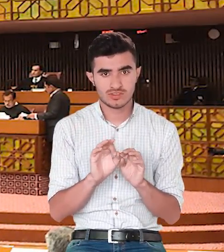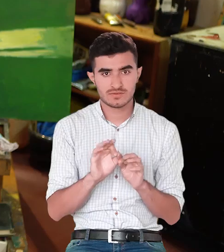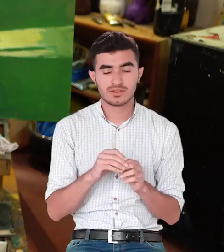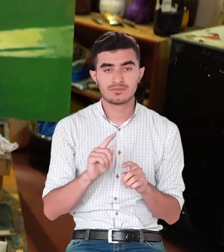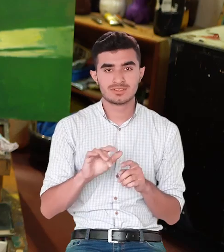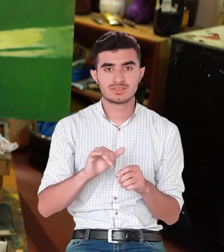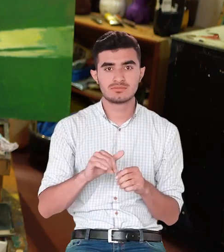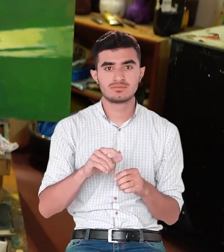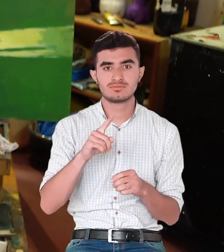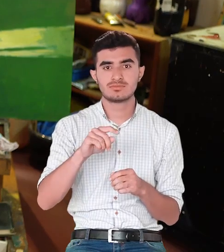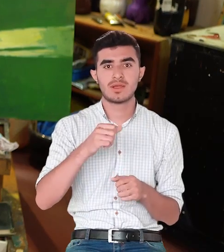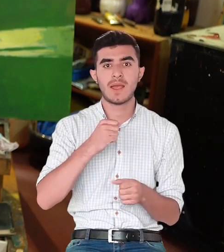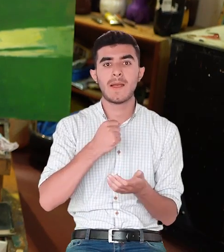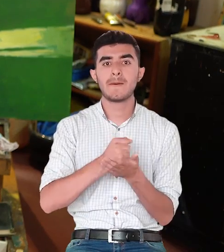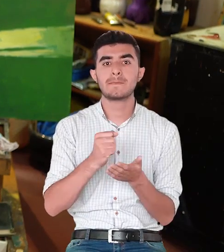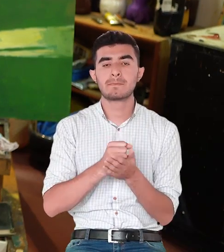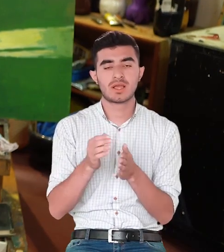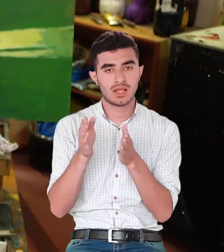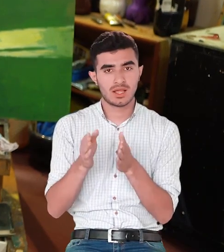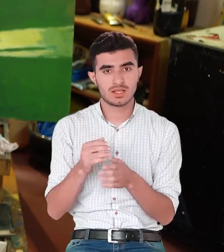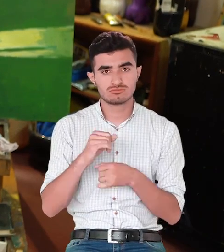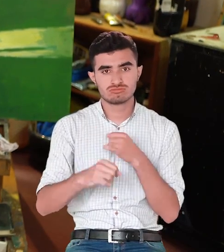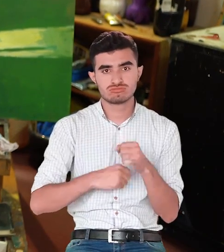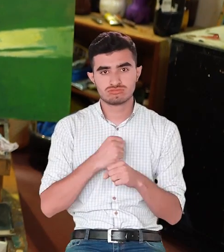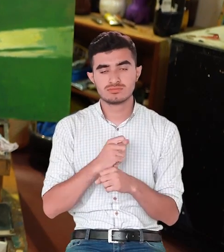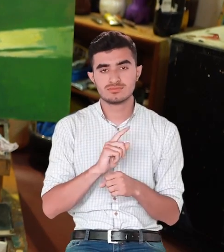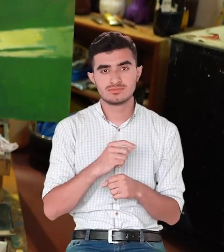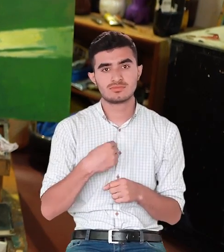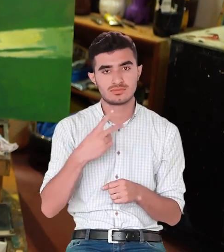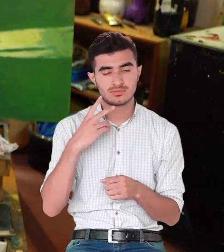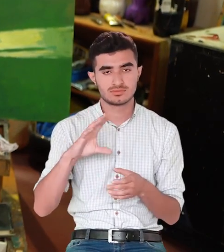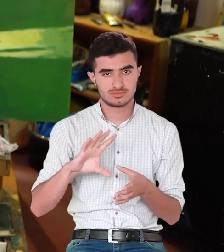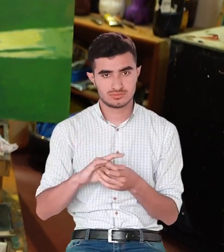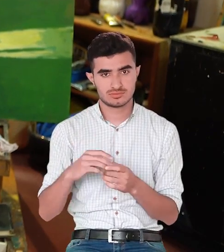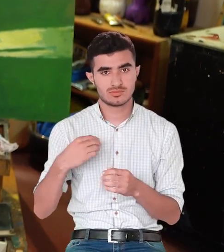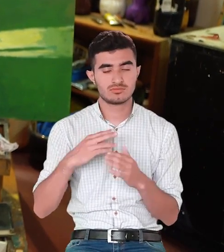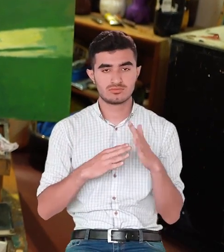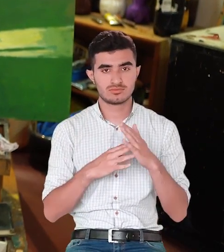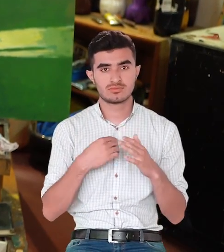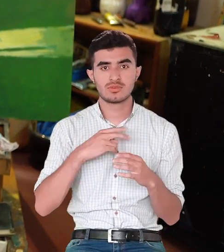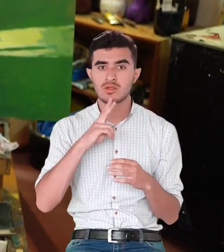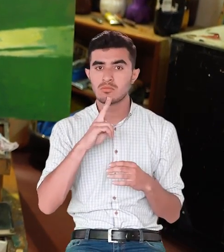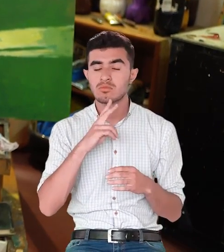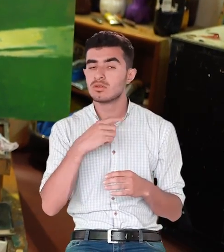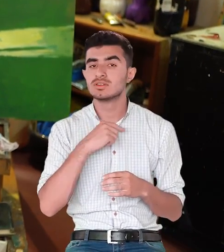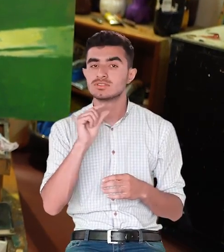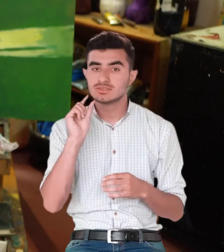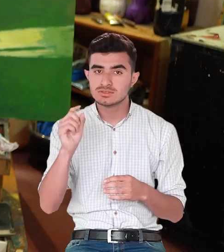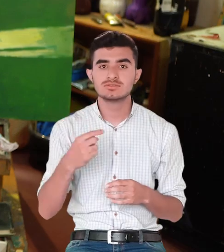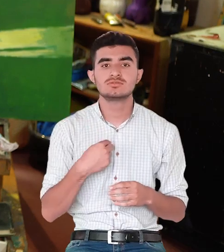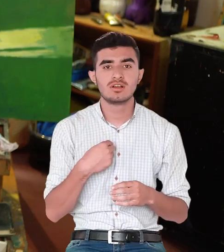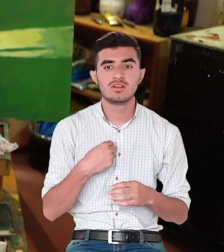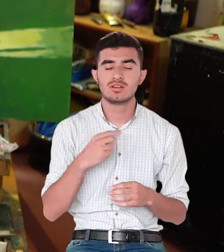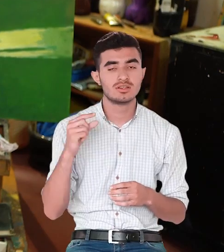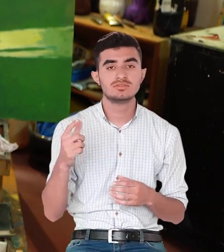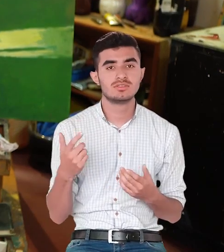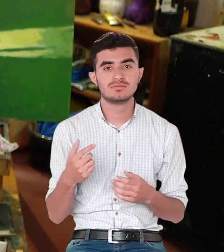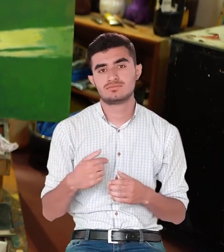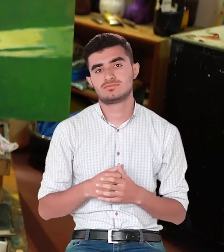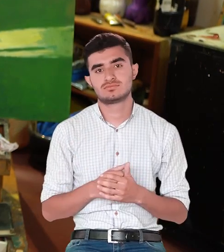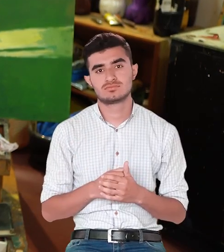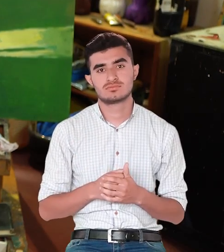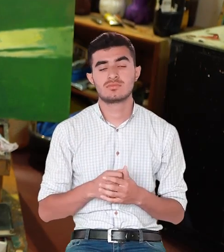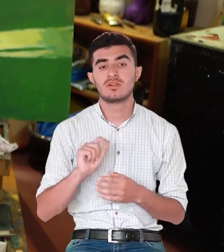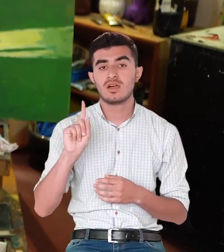بہتر اسٹیٹ بینک کے گورنر تھے, وہ آئے یہاں پہ. تو میں نے باجوہ صاحب ان کو میں نے کہا